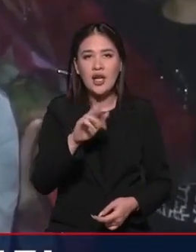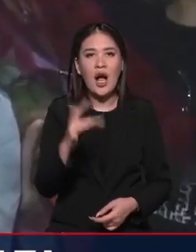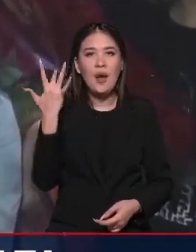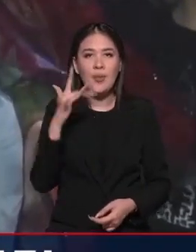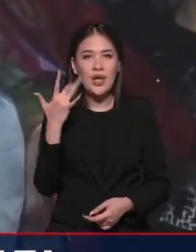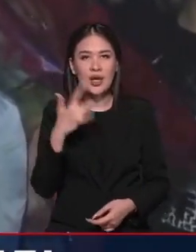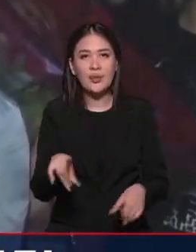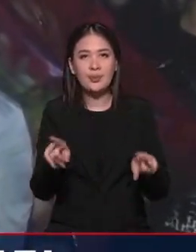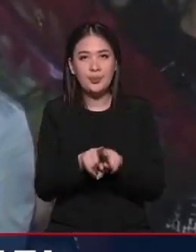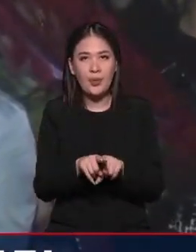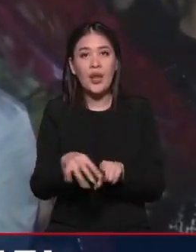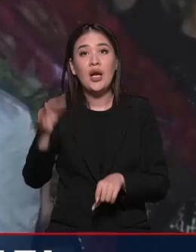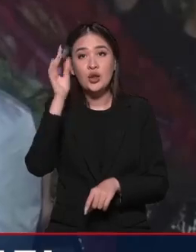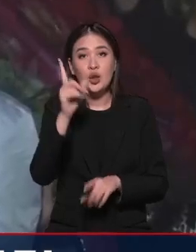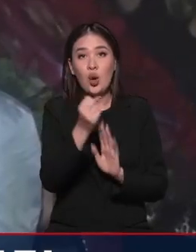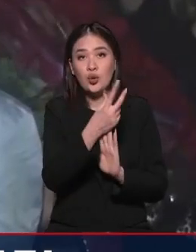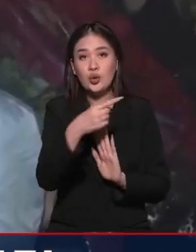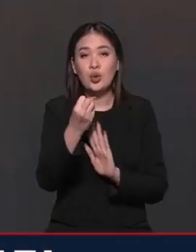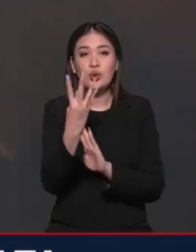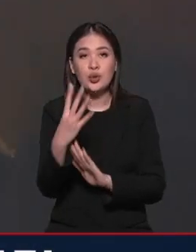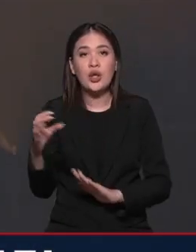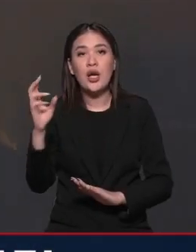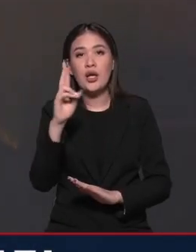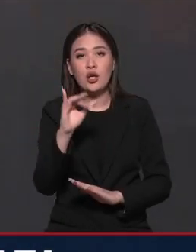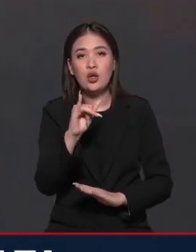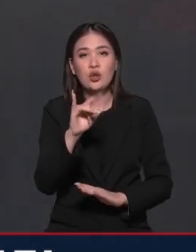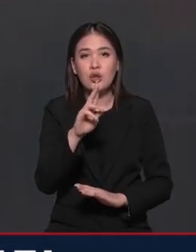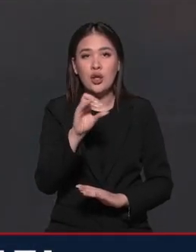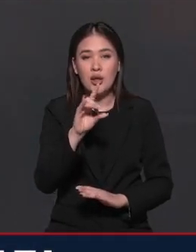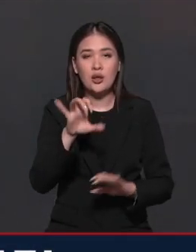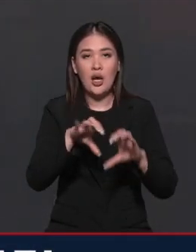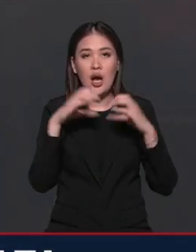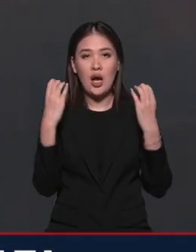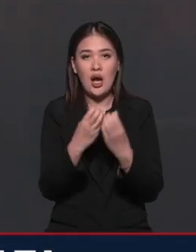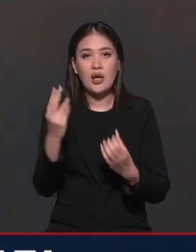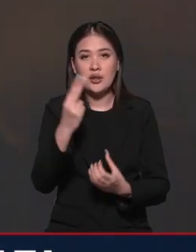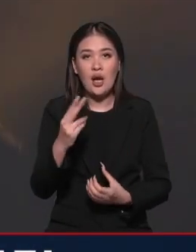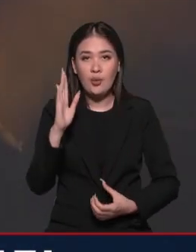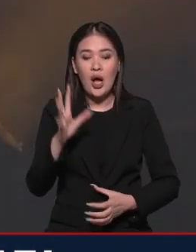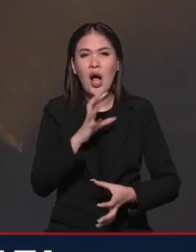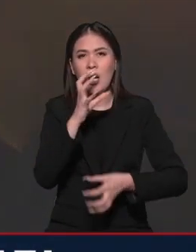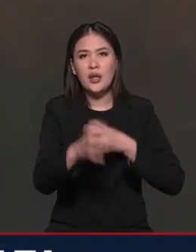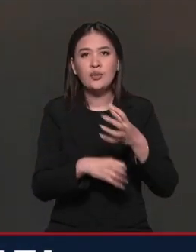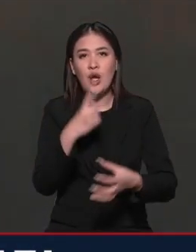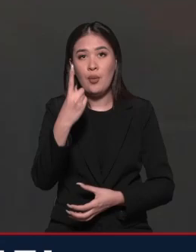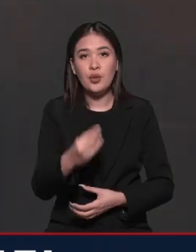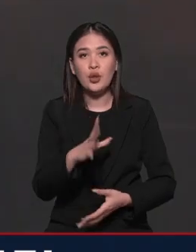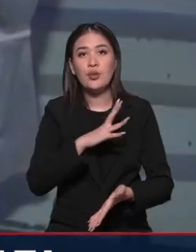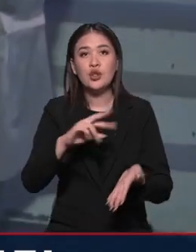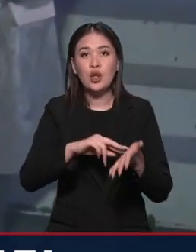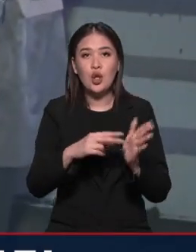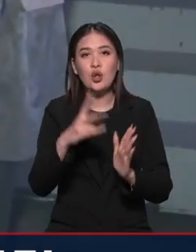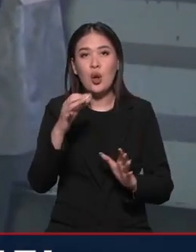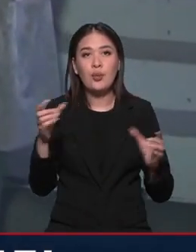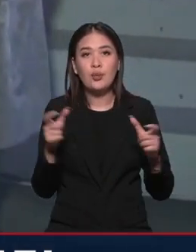Америкадан. Еске салсақ, шоу 13 және 14 қыркүйекте Астанада аренада өтеді. Әуелде ол бір күнге жоспарланған еді,